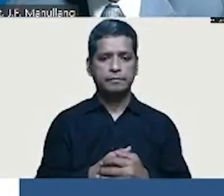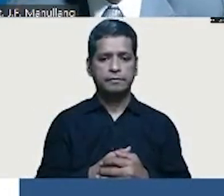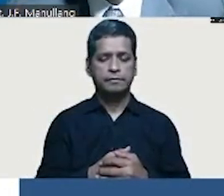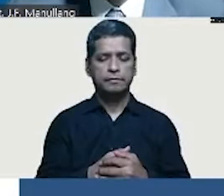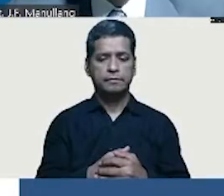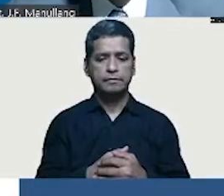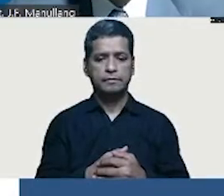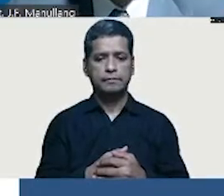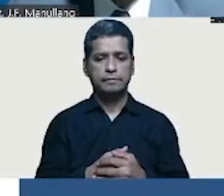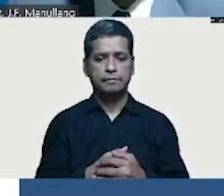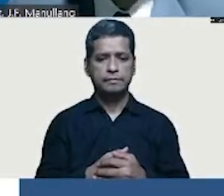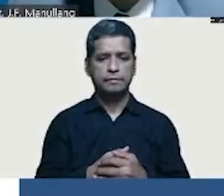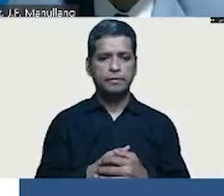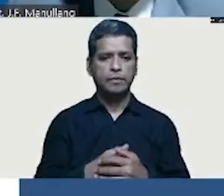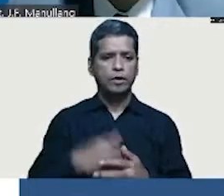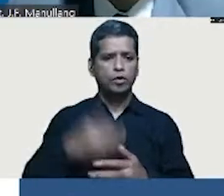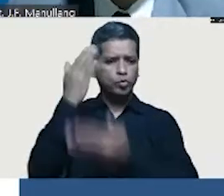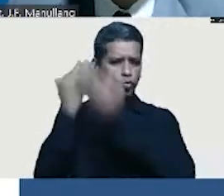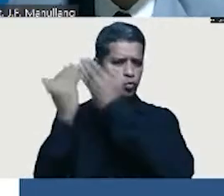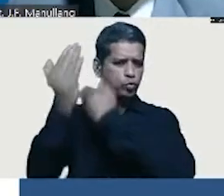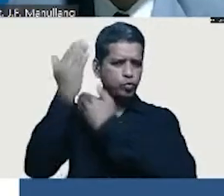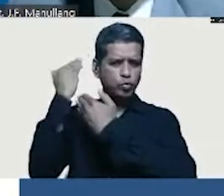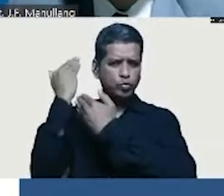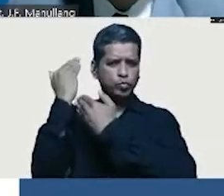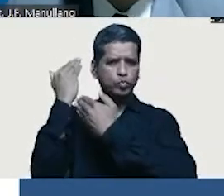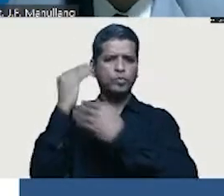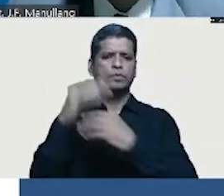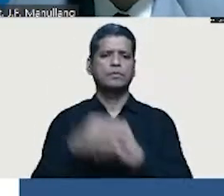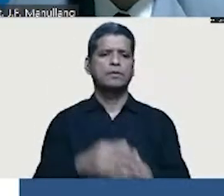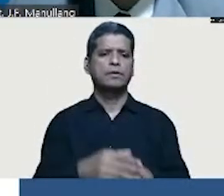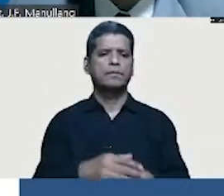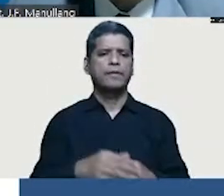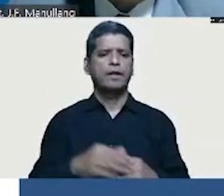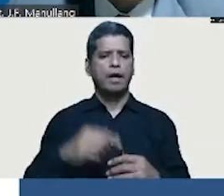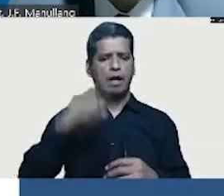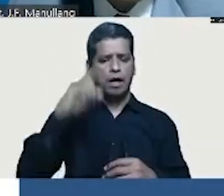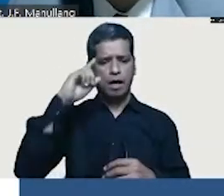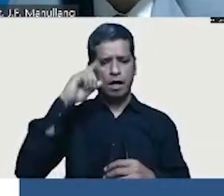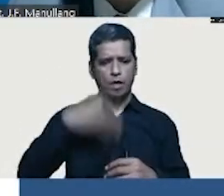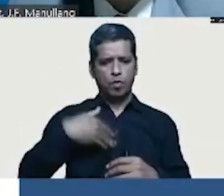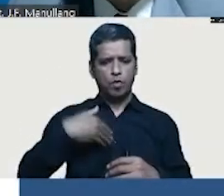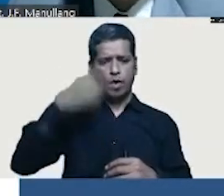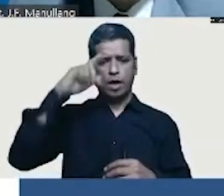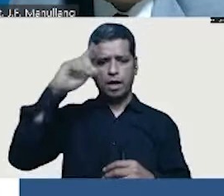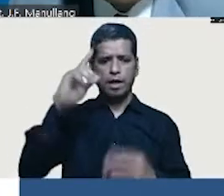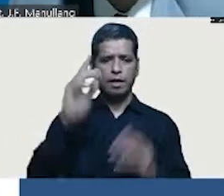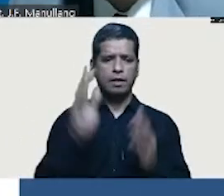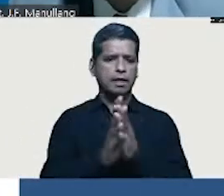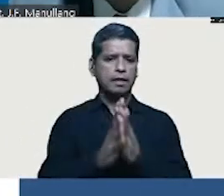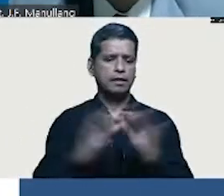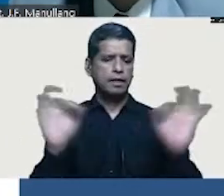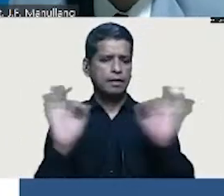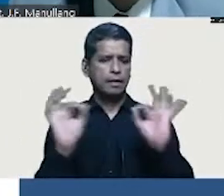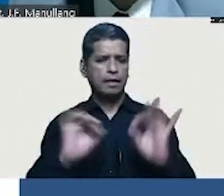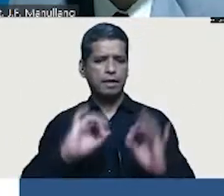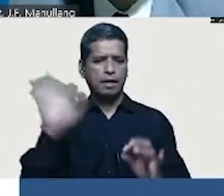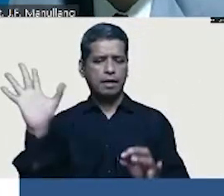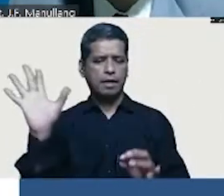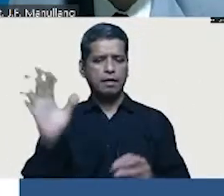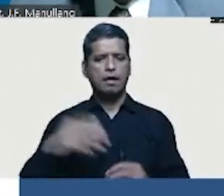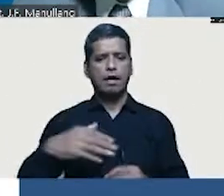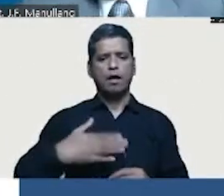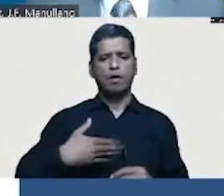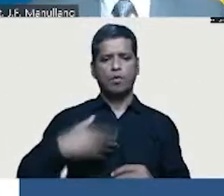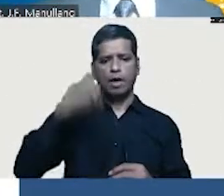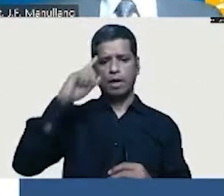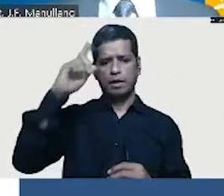purbakala bohong hanya Akulah Allah dan tidak ada yang lain akun Allah dan tidak